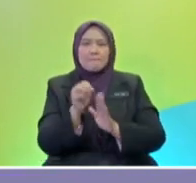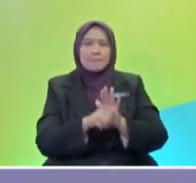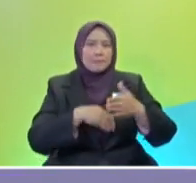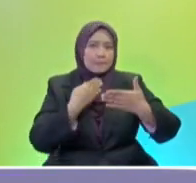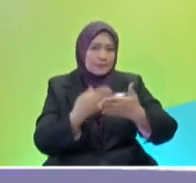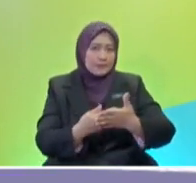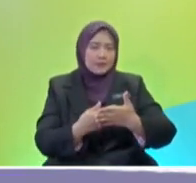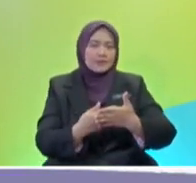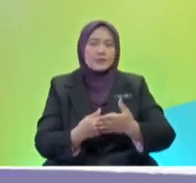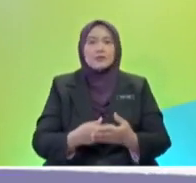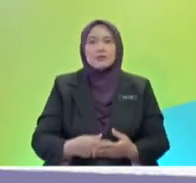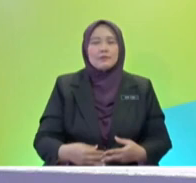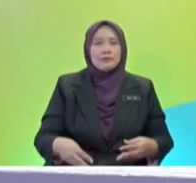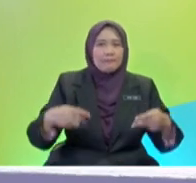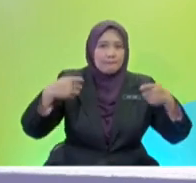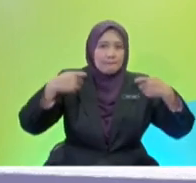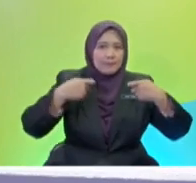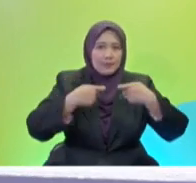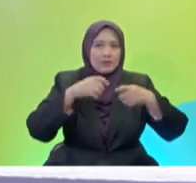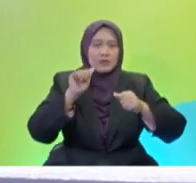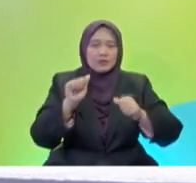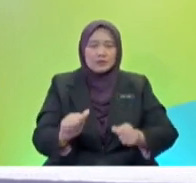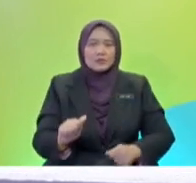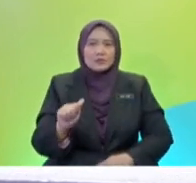dengan kutub yang sama